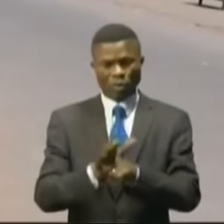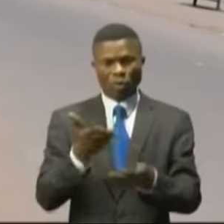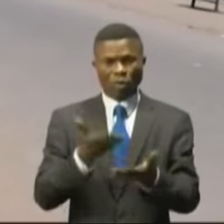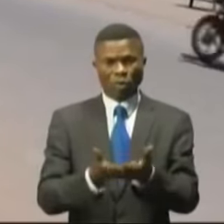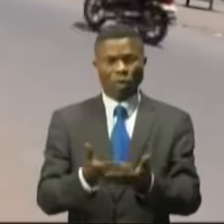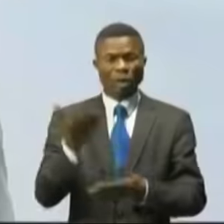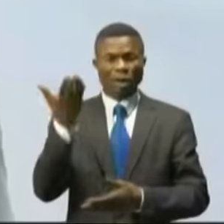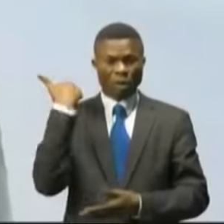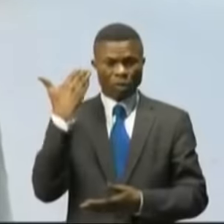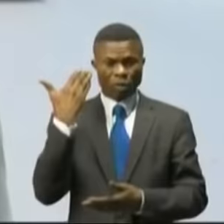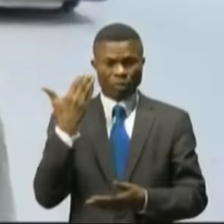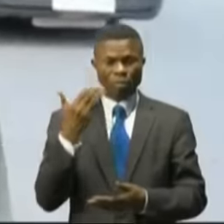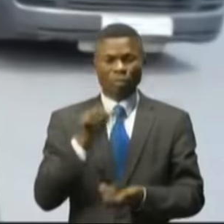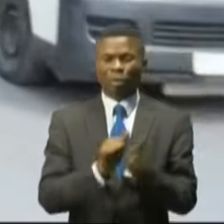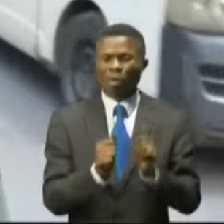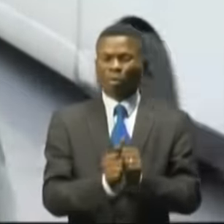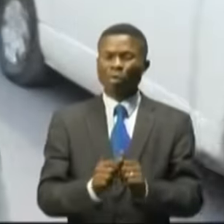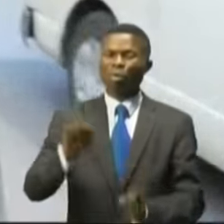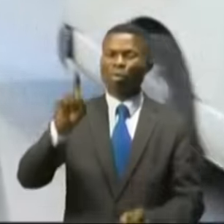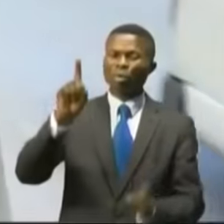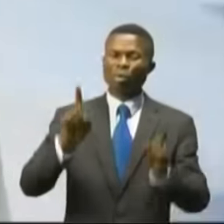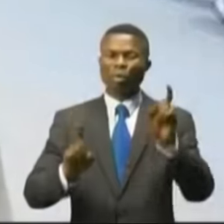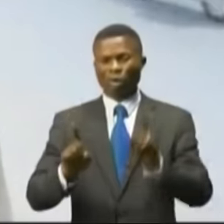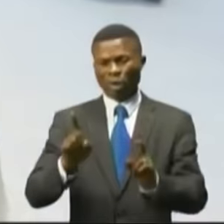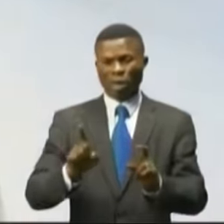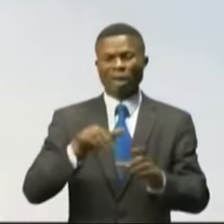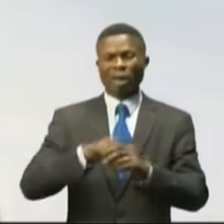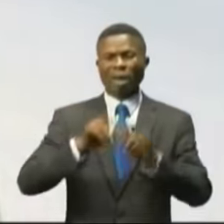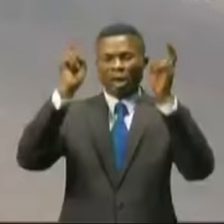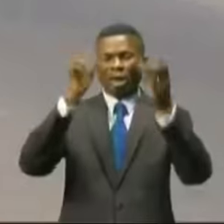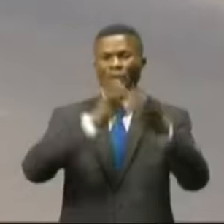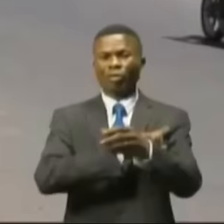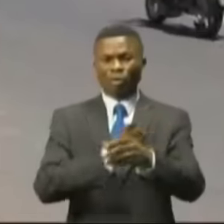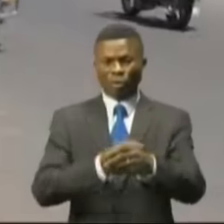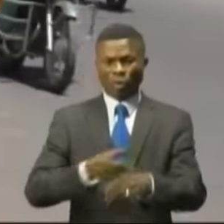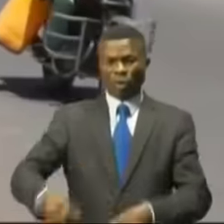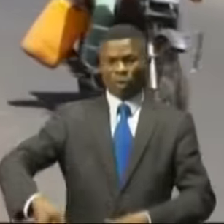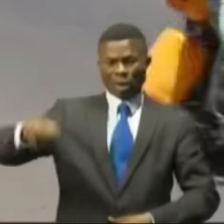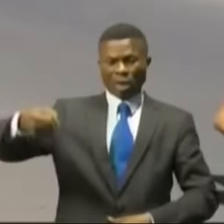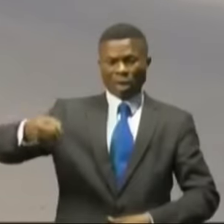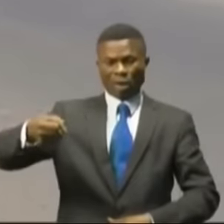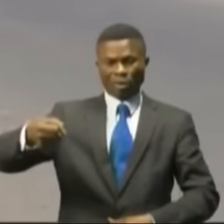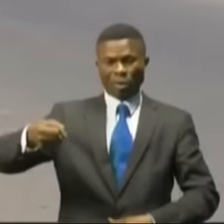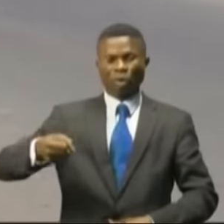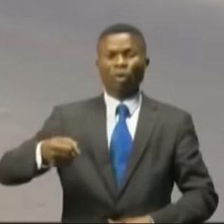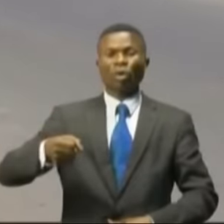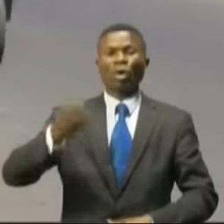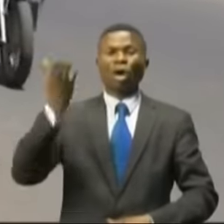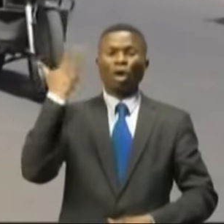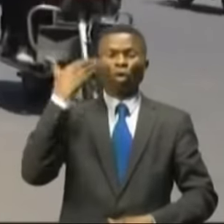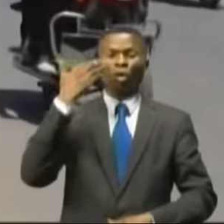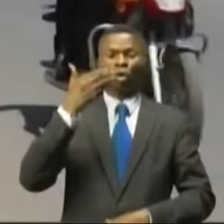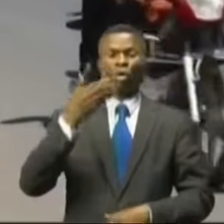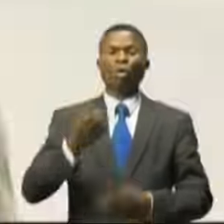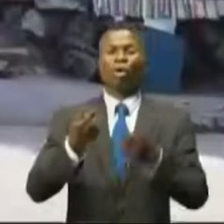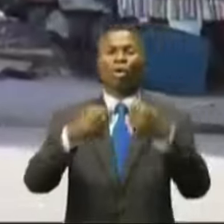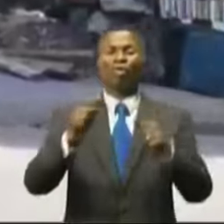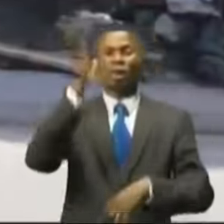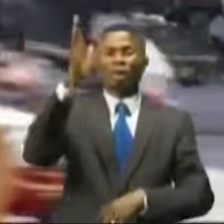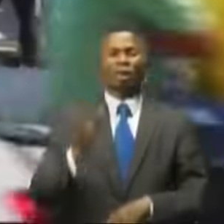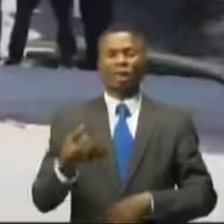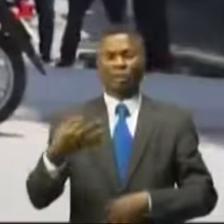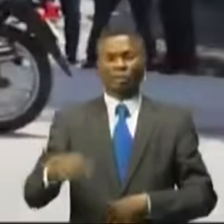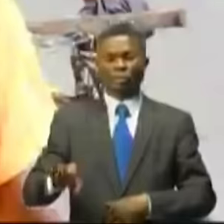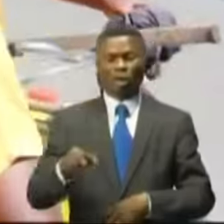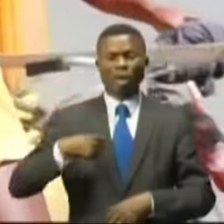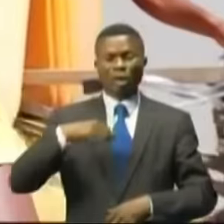L'eau est une denrée rare dans notre ville. Les bidons d'eau coûtent 500 francs. Nous souffrons énormément.